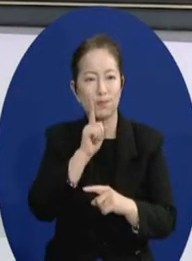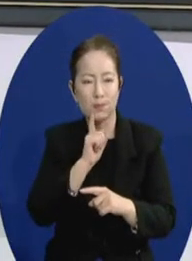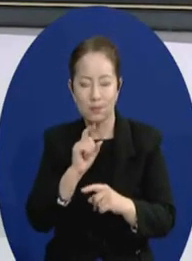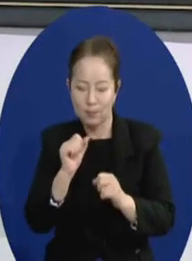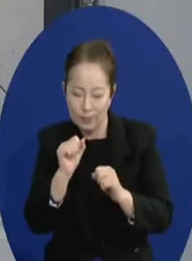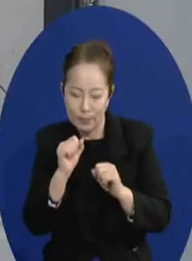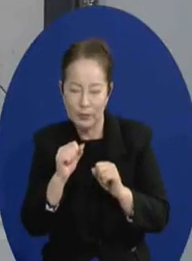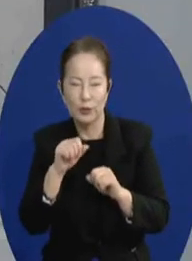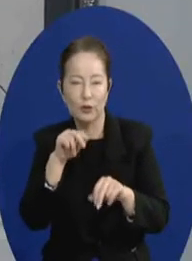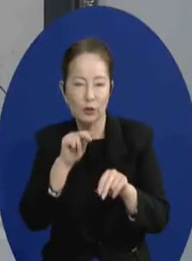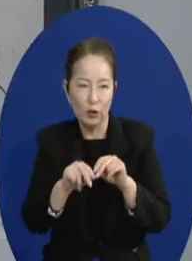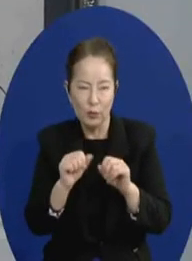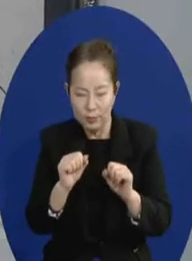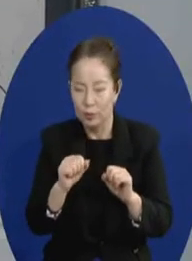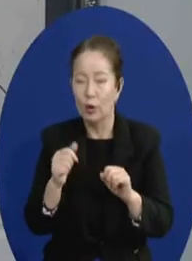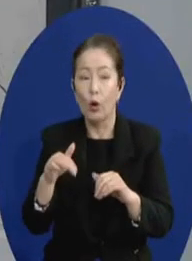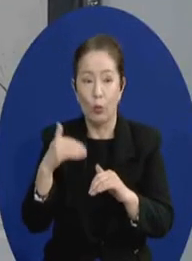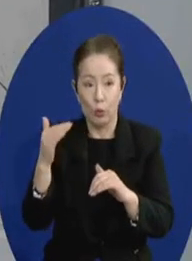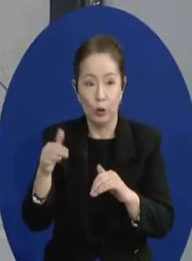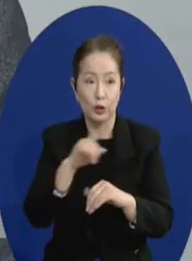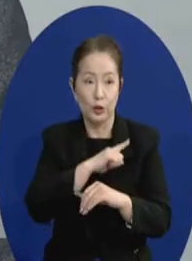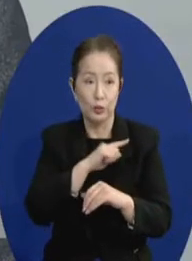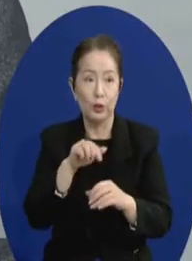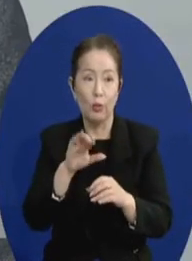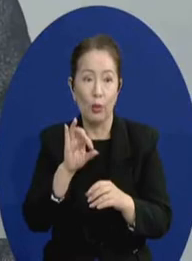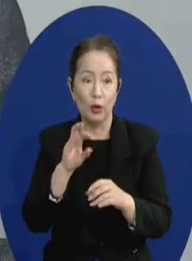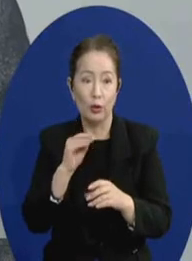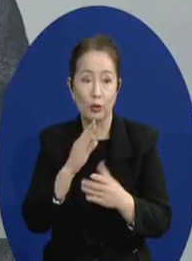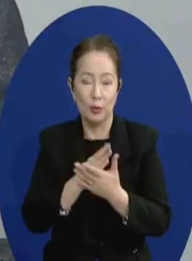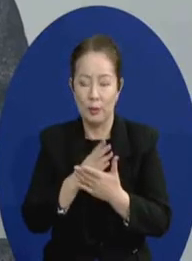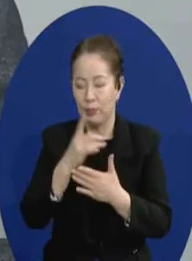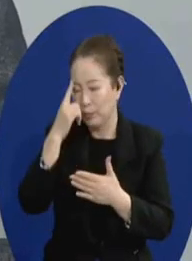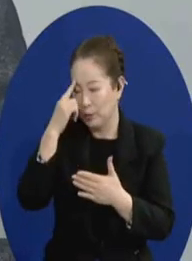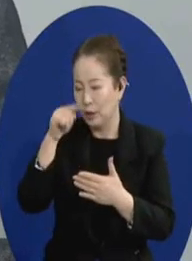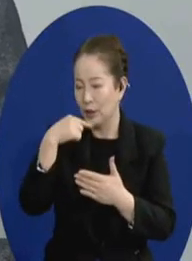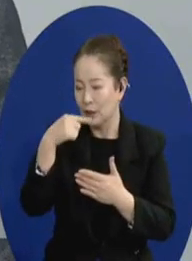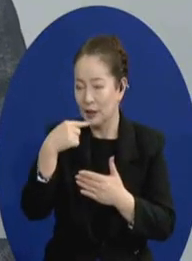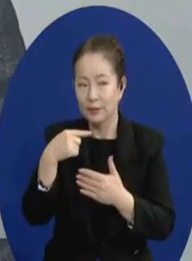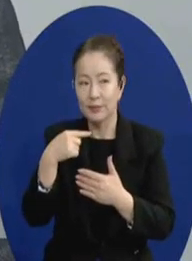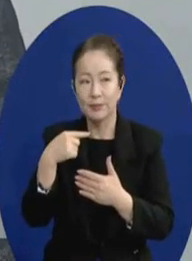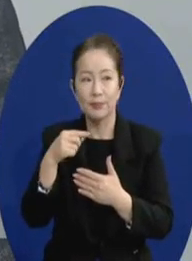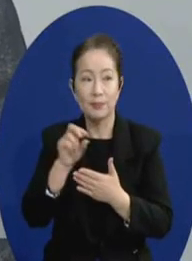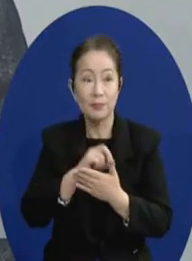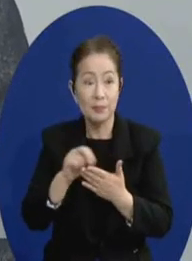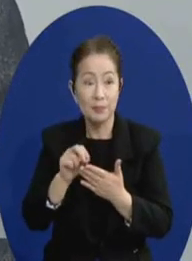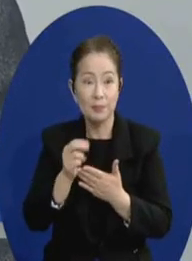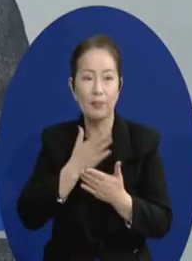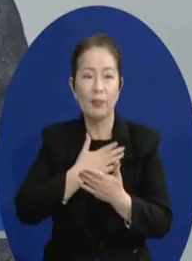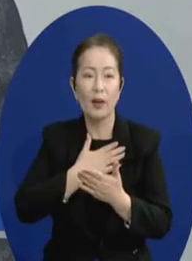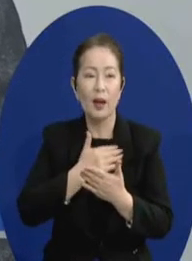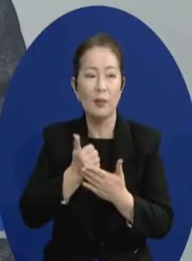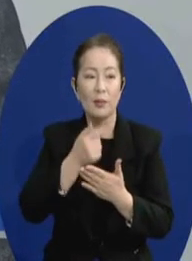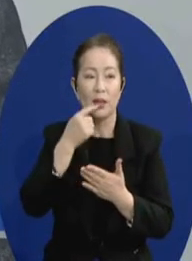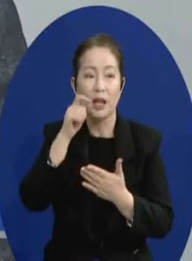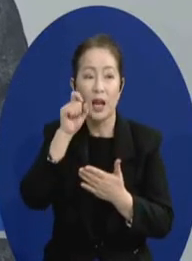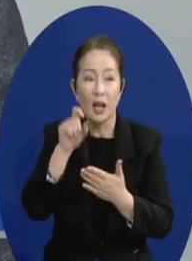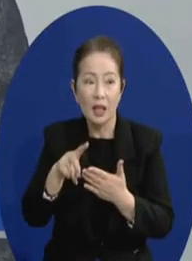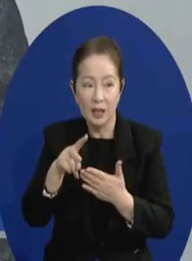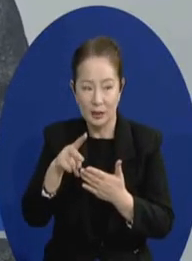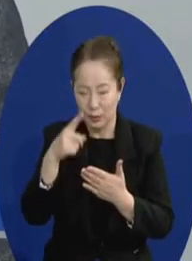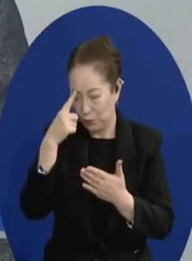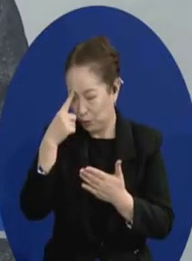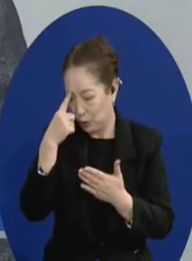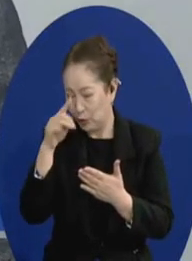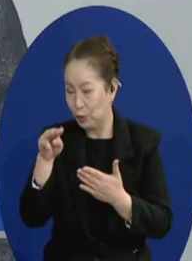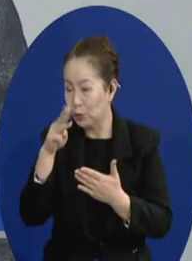шанцыг сорьдог их сорилго болж чадсан байна. Монгол хэлний маш олон одоо амьд хэлний онцлог, монгол